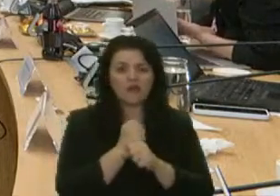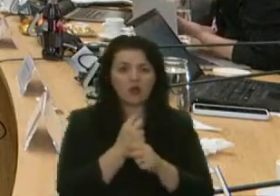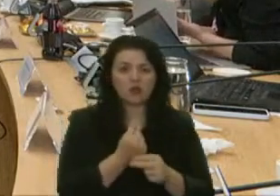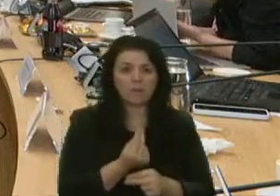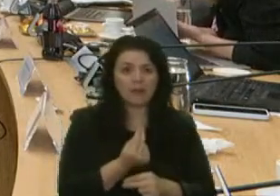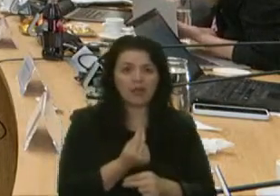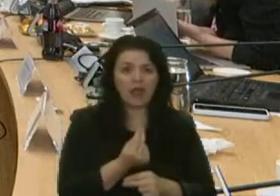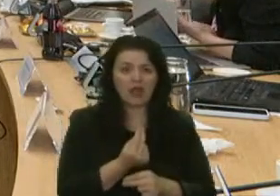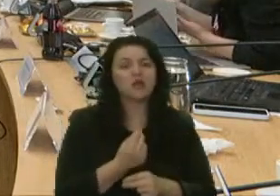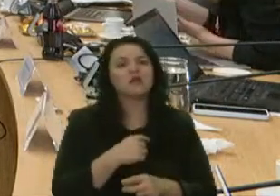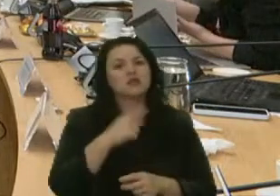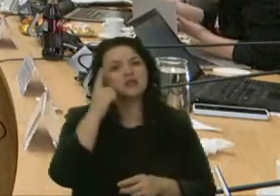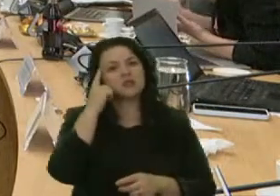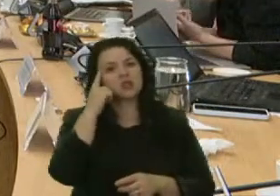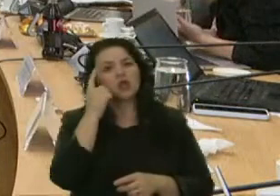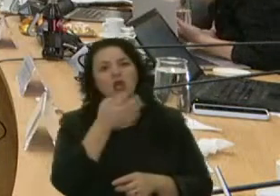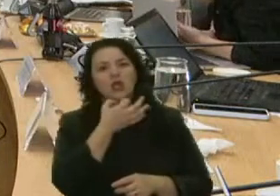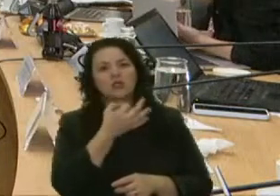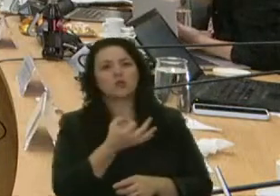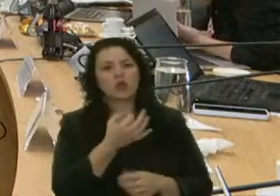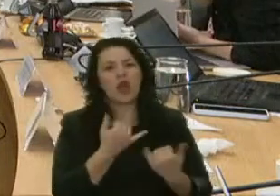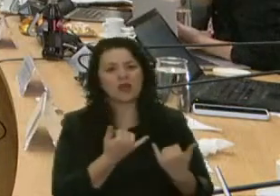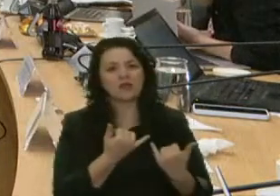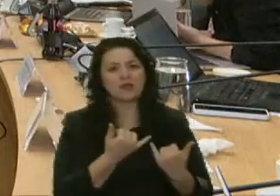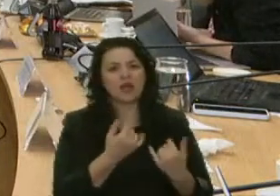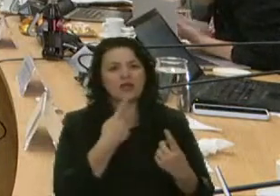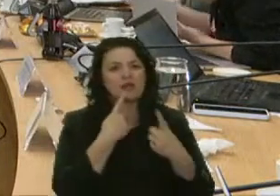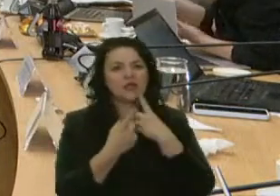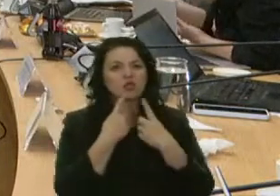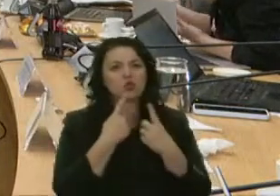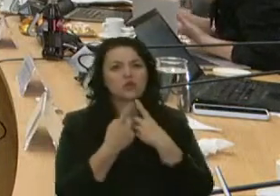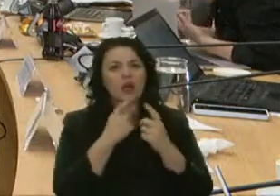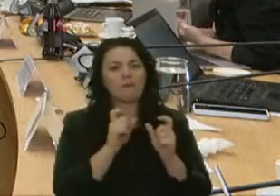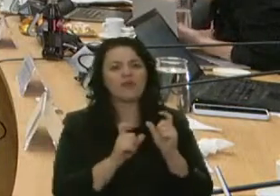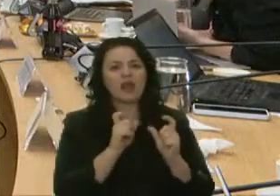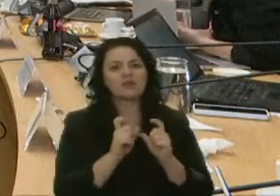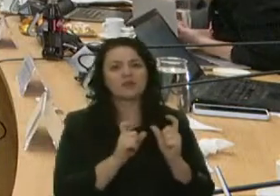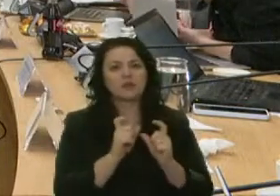bine Și asta o știți și o să mai zic și astăzi Când o să discutăm